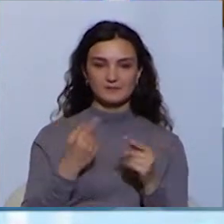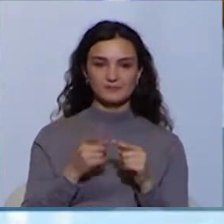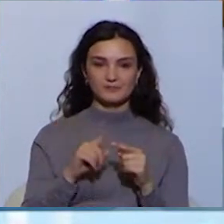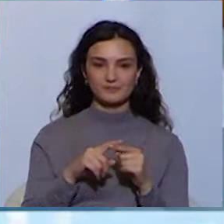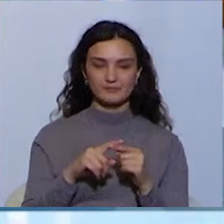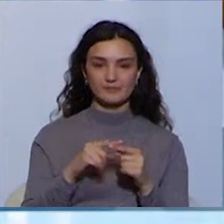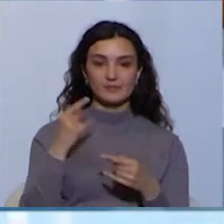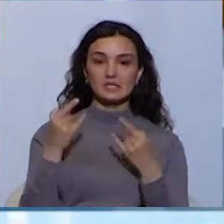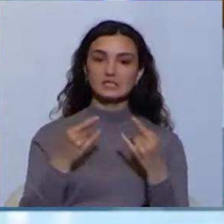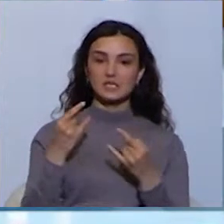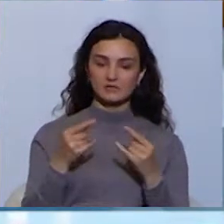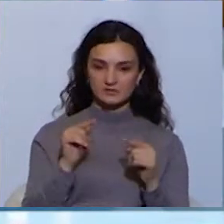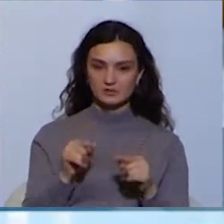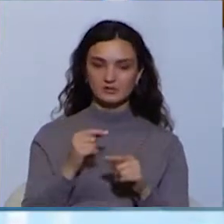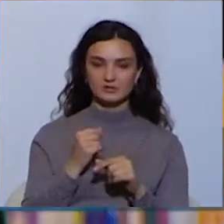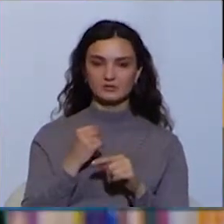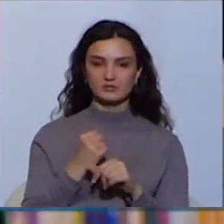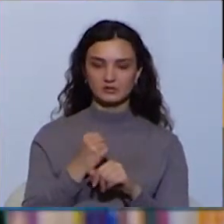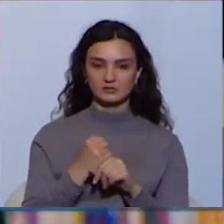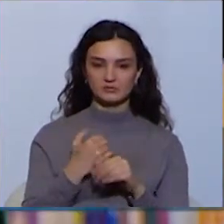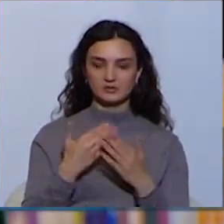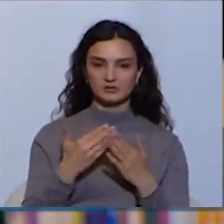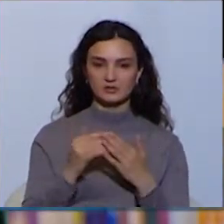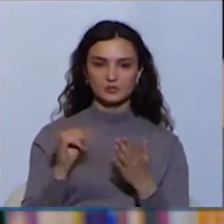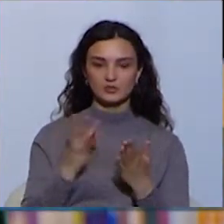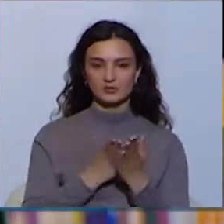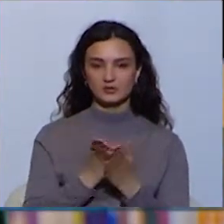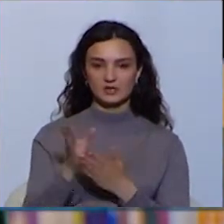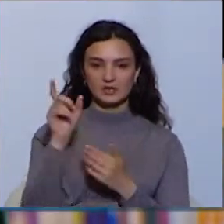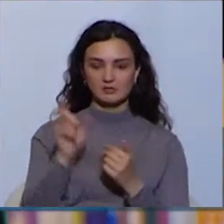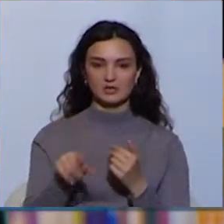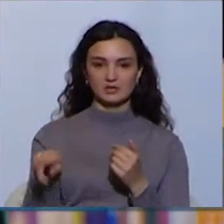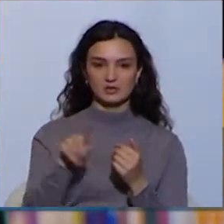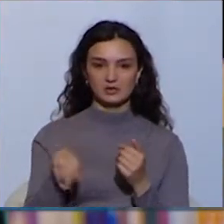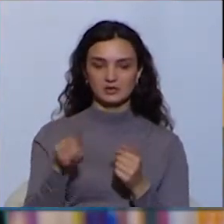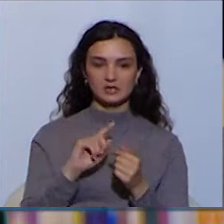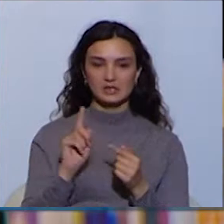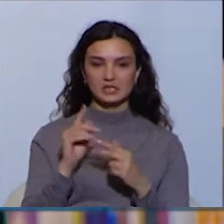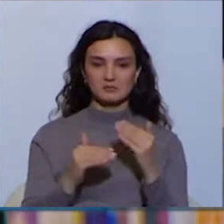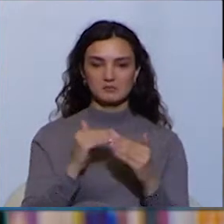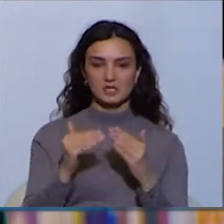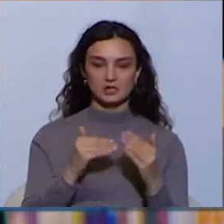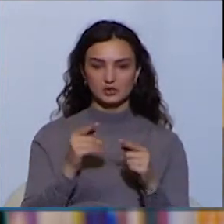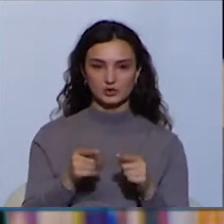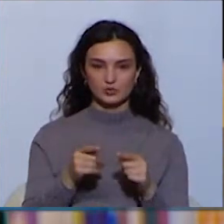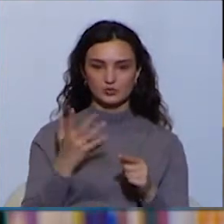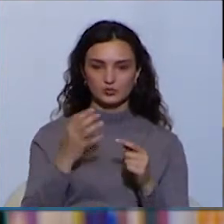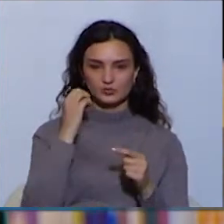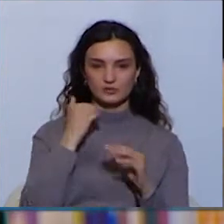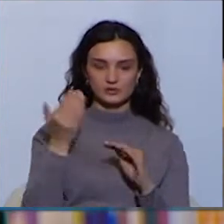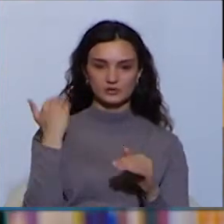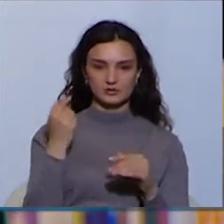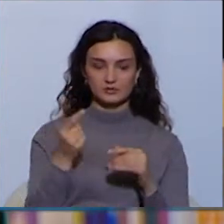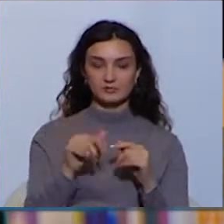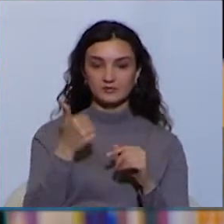შესაბამისად, მასმედია ქმნის ორიენტირს, საით უნდა წავიდეს ადამიანი და რას მიაღწიოს. თუ ძველად სანამ